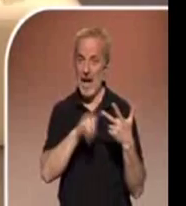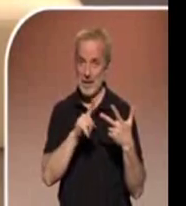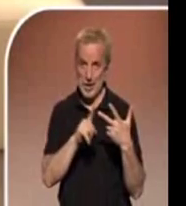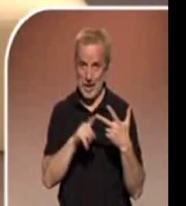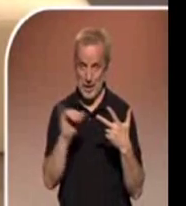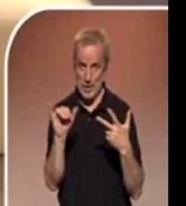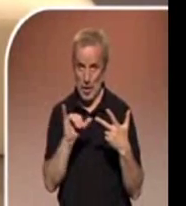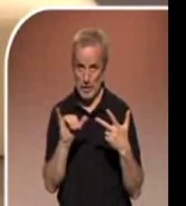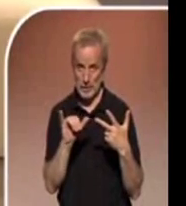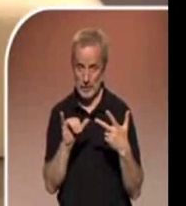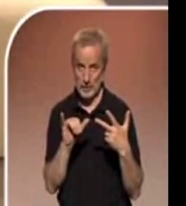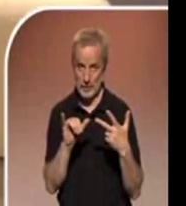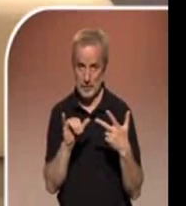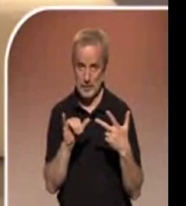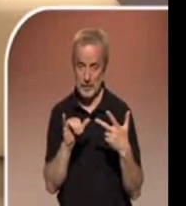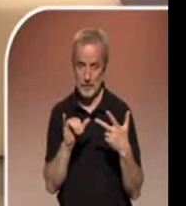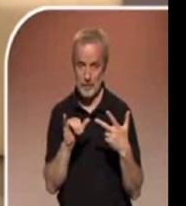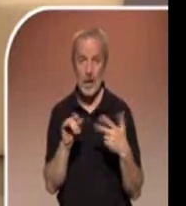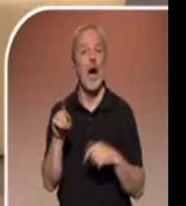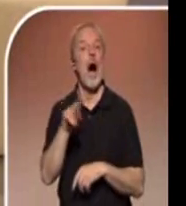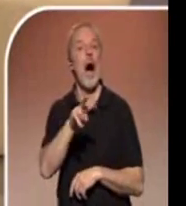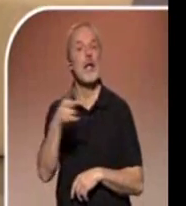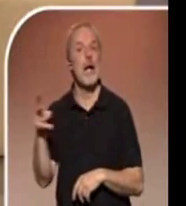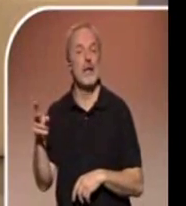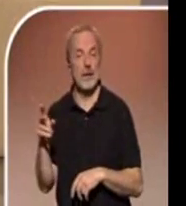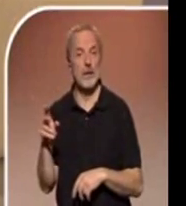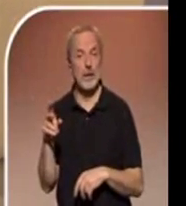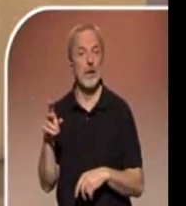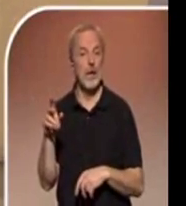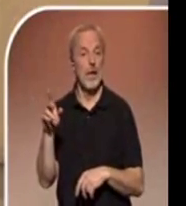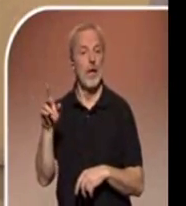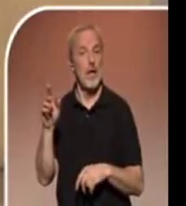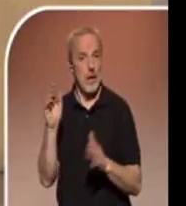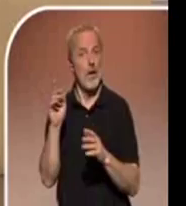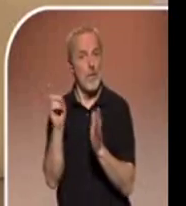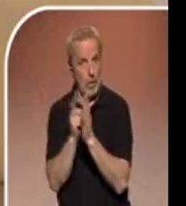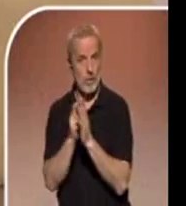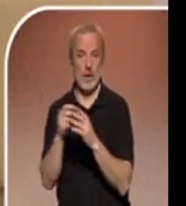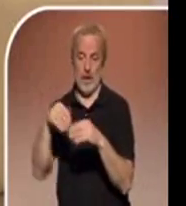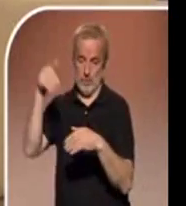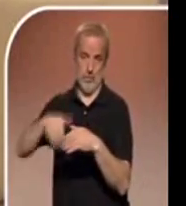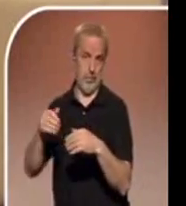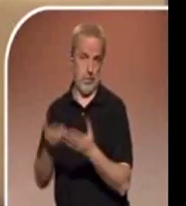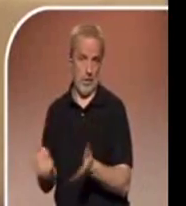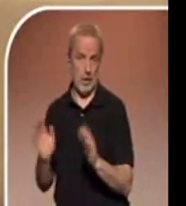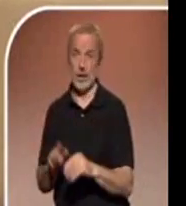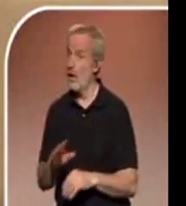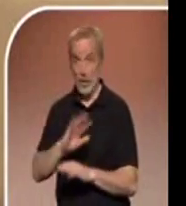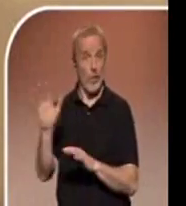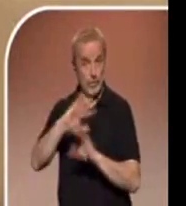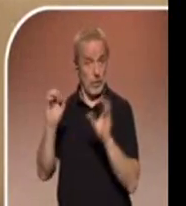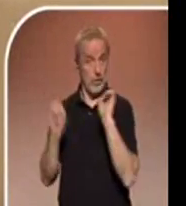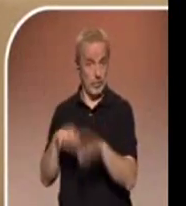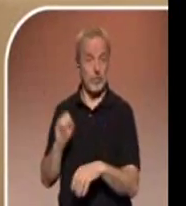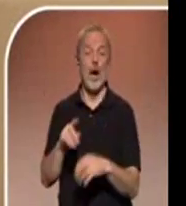Někteří posluchači si přímo přáli, aby byli zařazeni do slosova. Všichni jsou zařazeni. A teď záleží na vás, ale koho